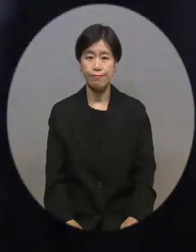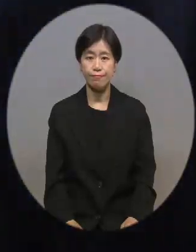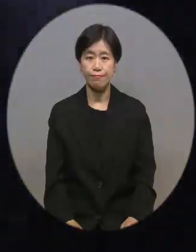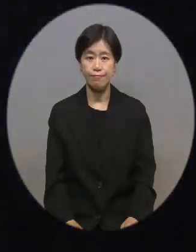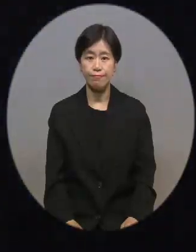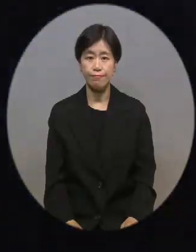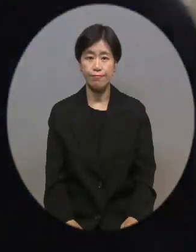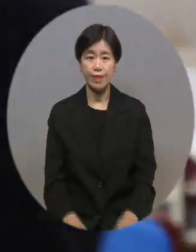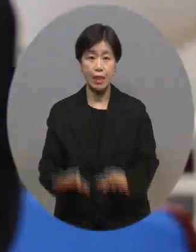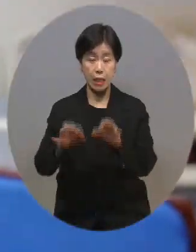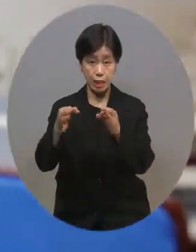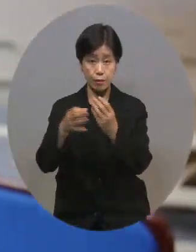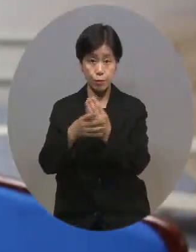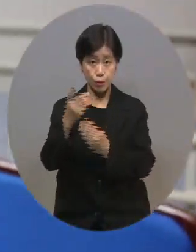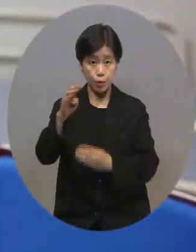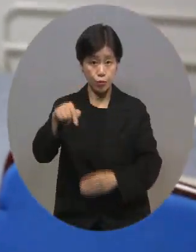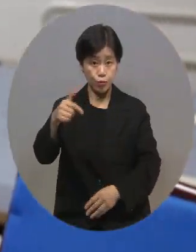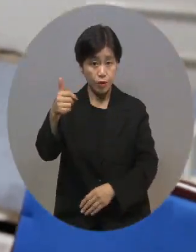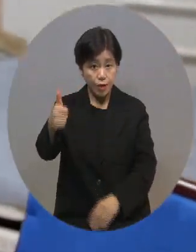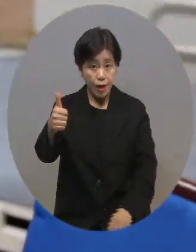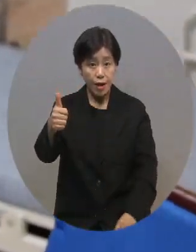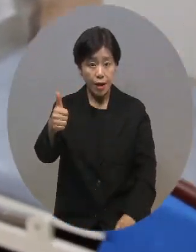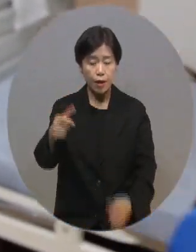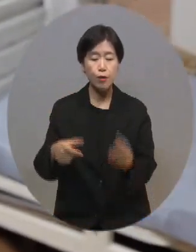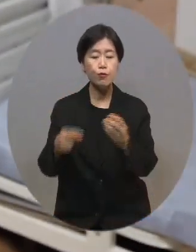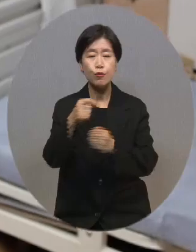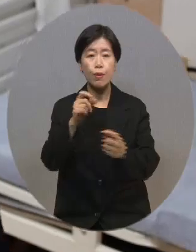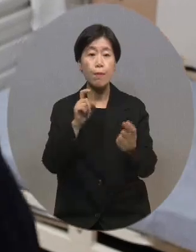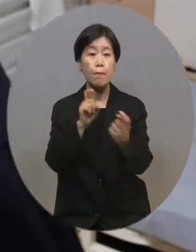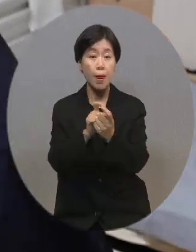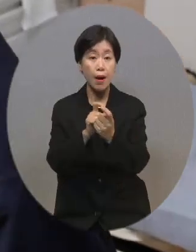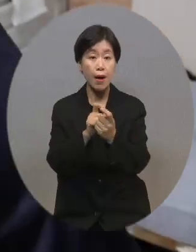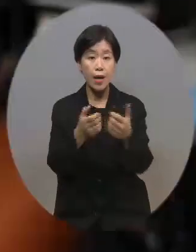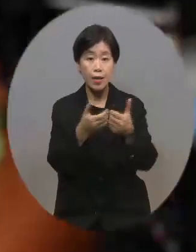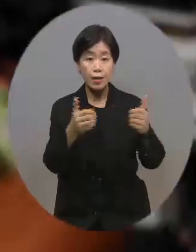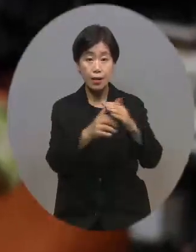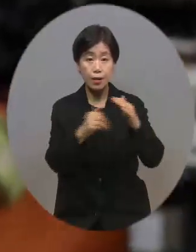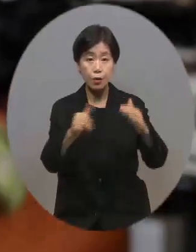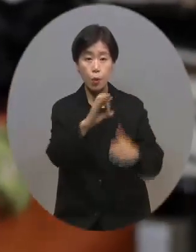김영호 통일부 장관은 추석을 맞아 이산 가족인 오창환님을 찾았습니다.